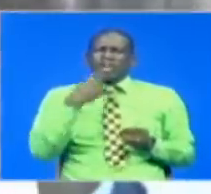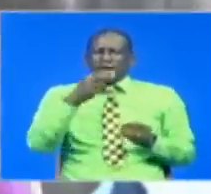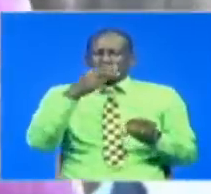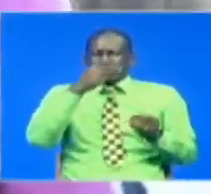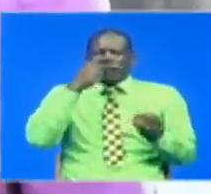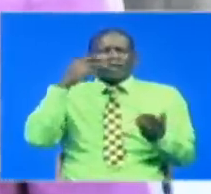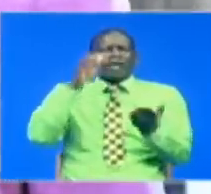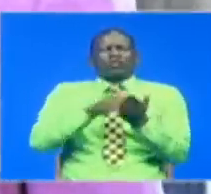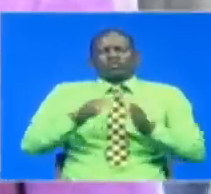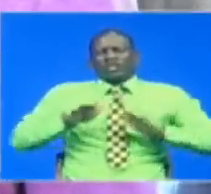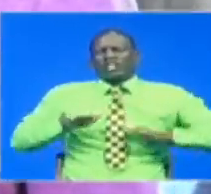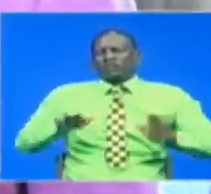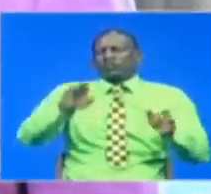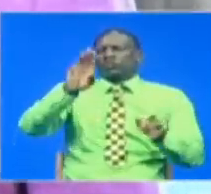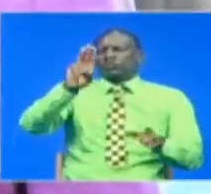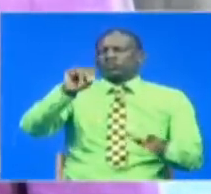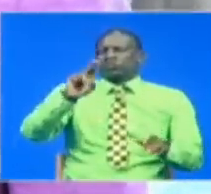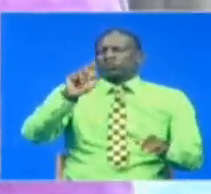Mutua.